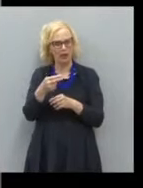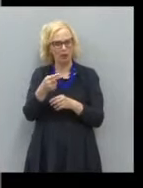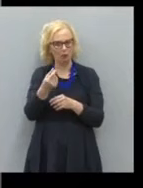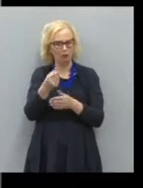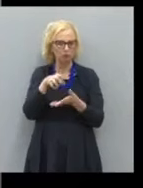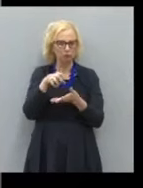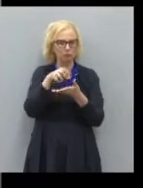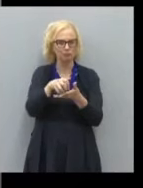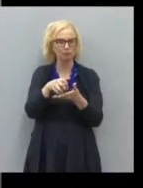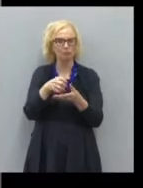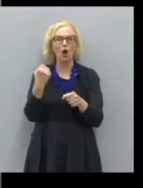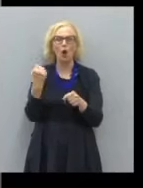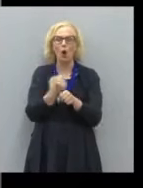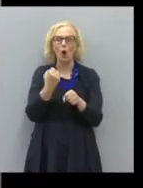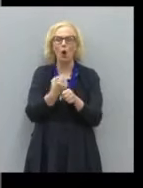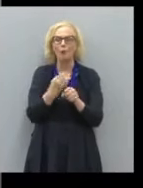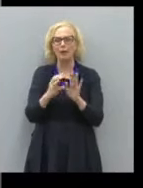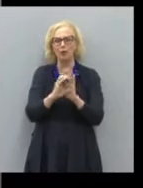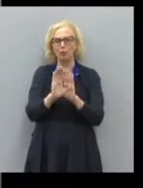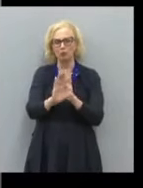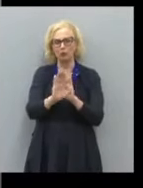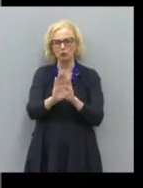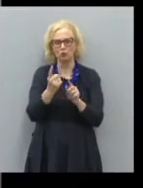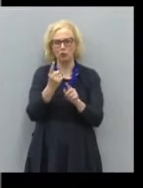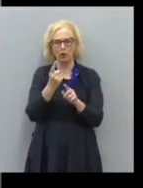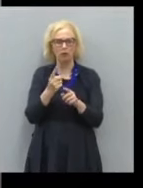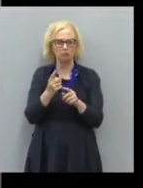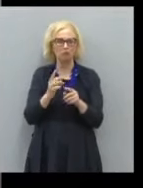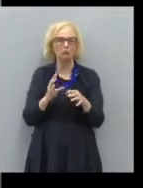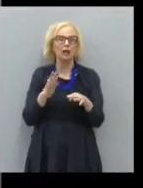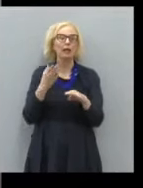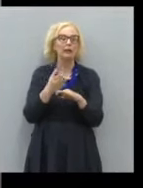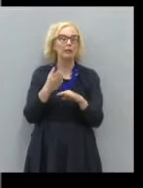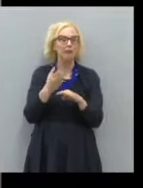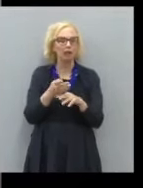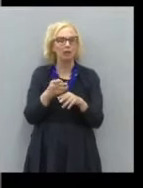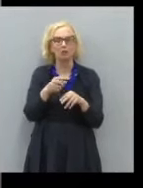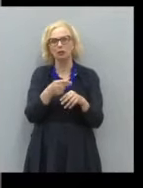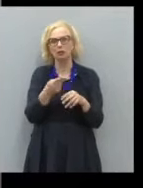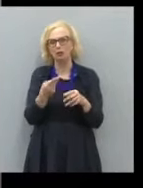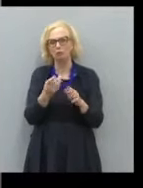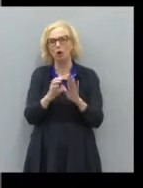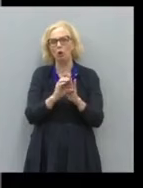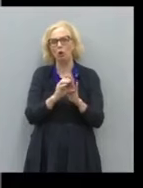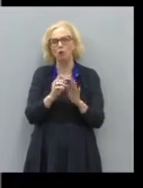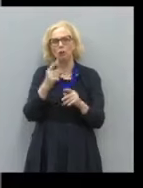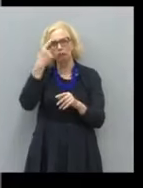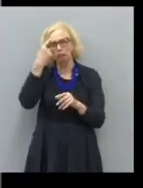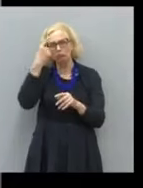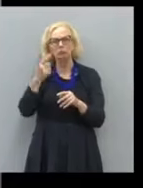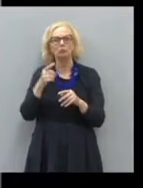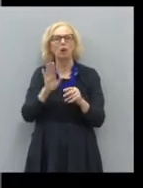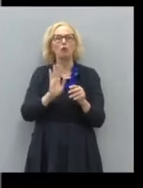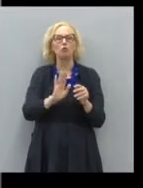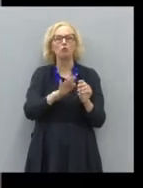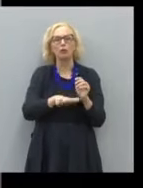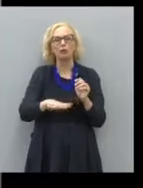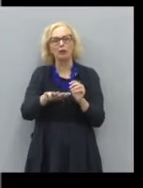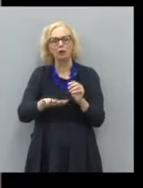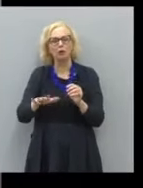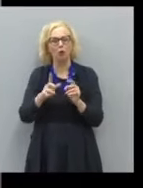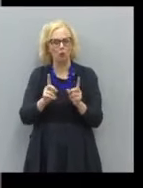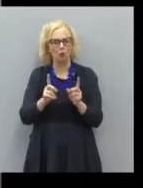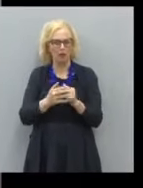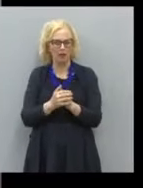a tutte le opere comunali e quindi agli interventi che i comuni ritengono di eseguire sul proprio territorio una destinazione